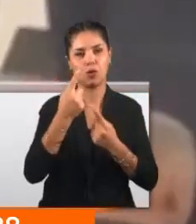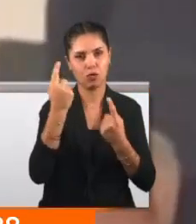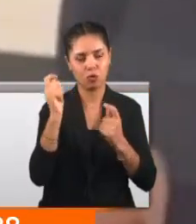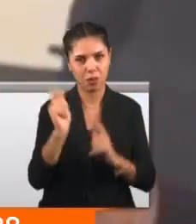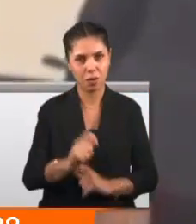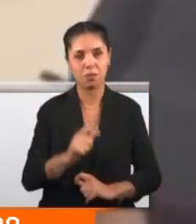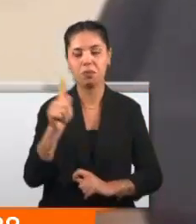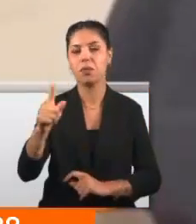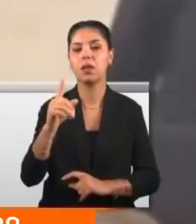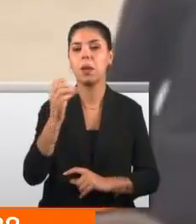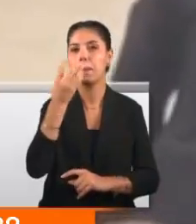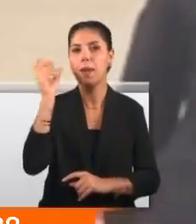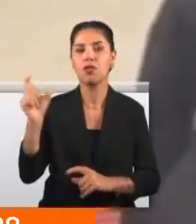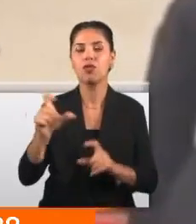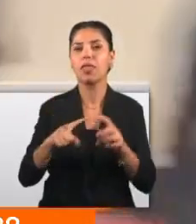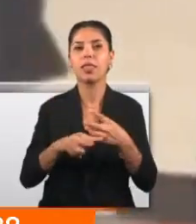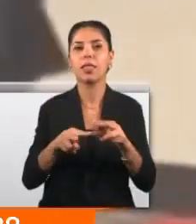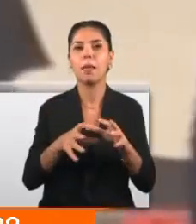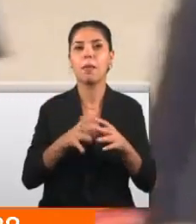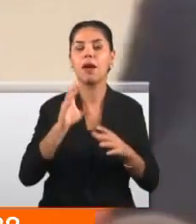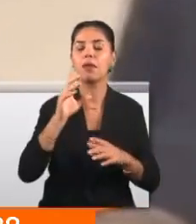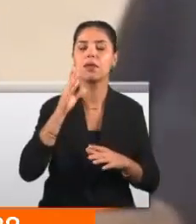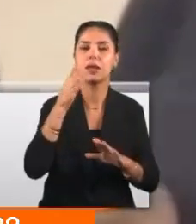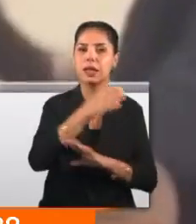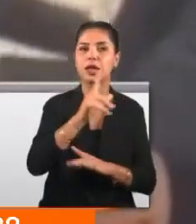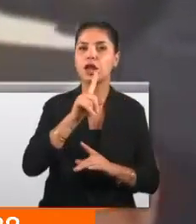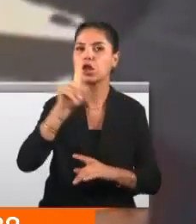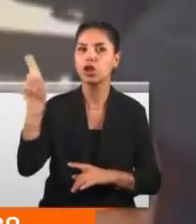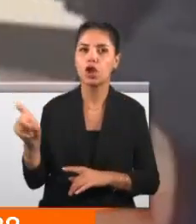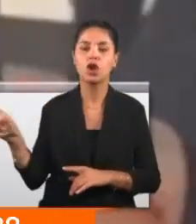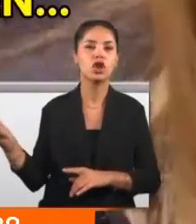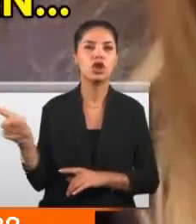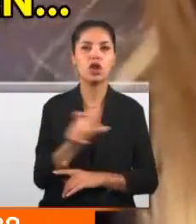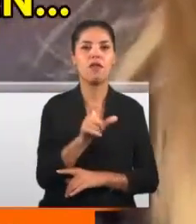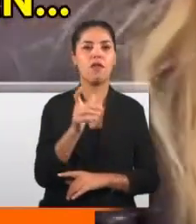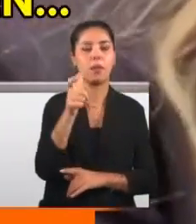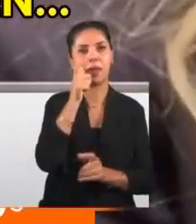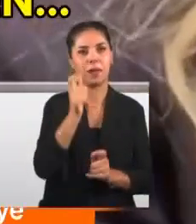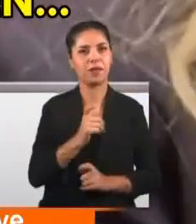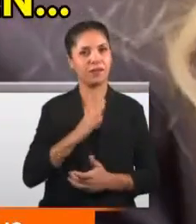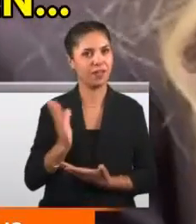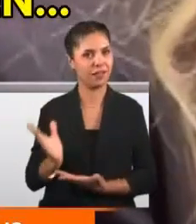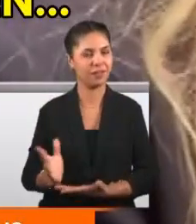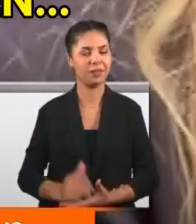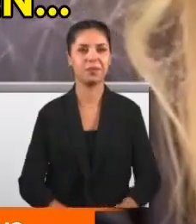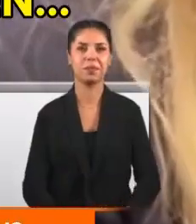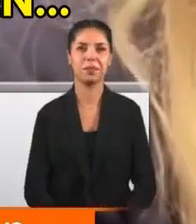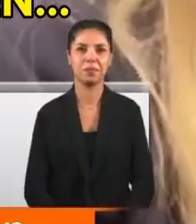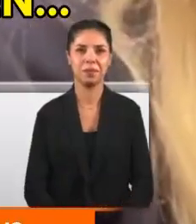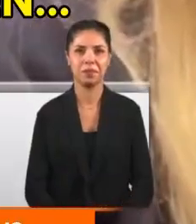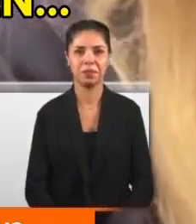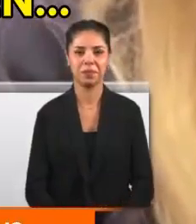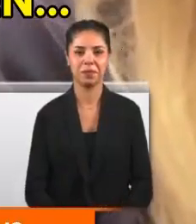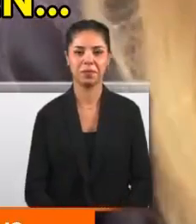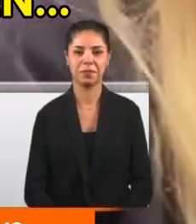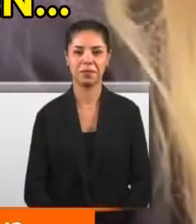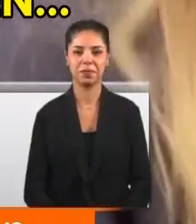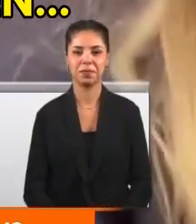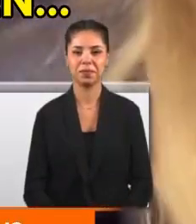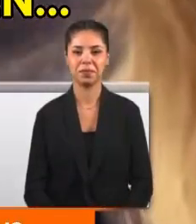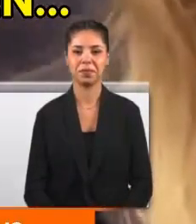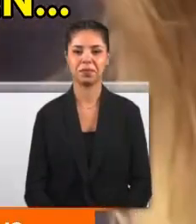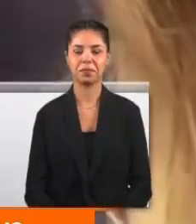Parti sıralarını ziyareti. MHP liderinin yanıtı dikkat çekiciydi. Yeni bir döneme giriyoruz.